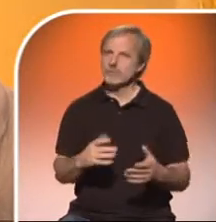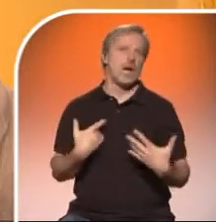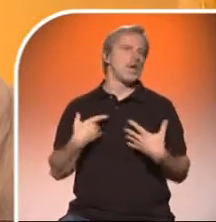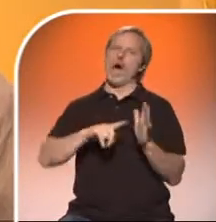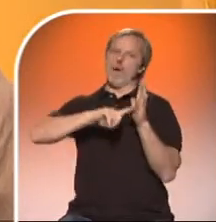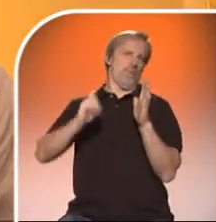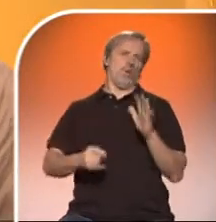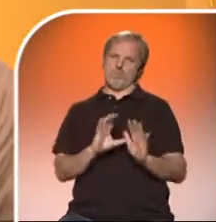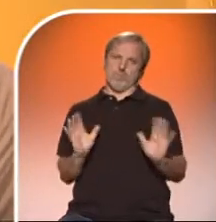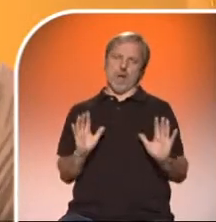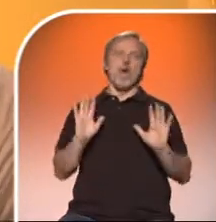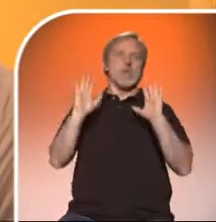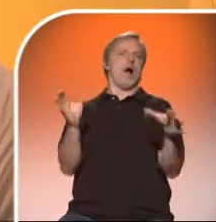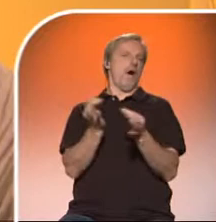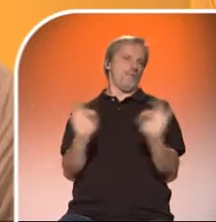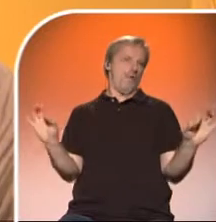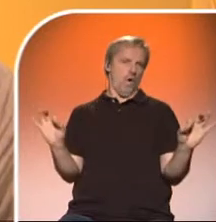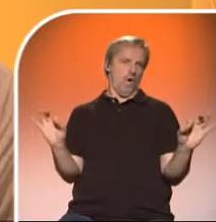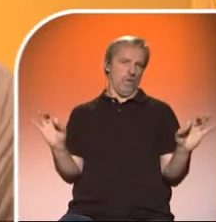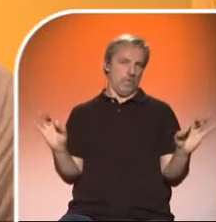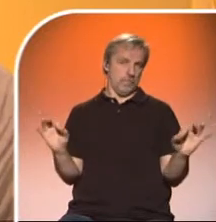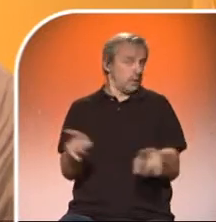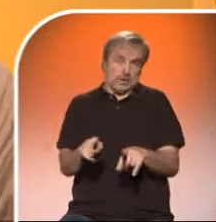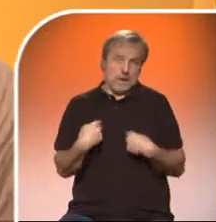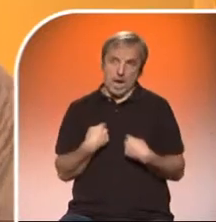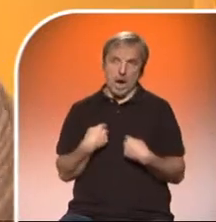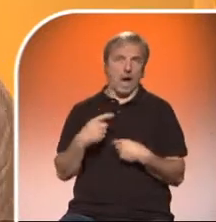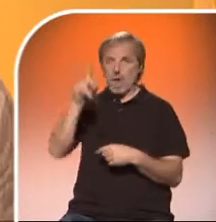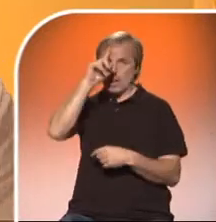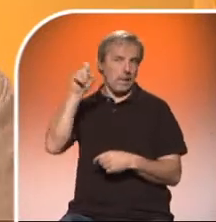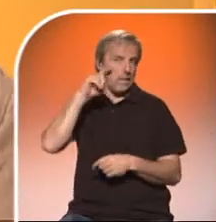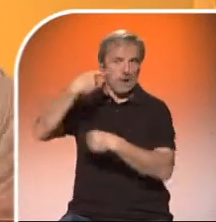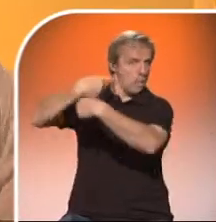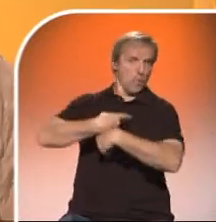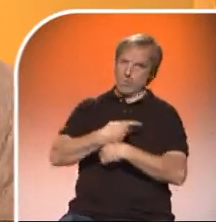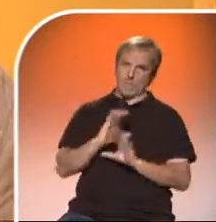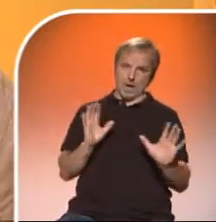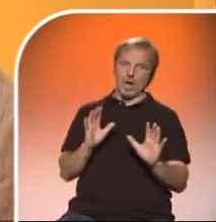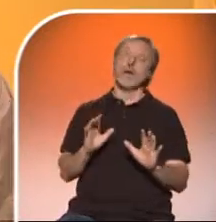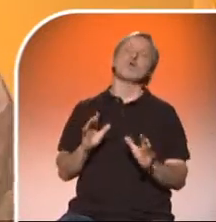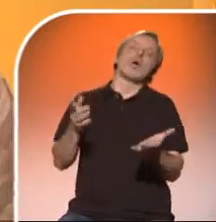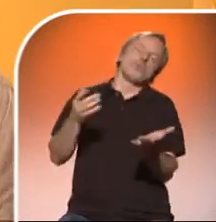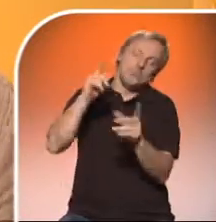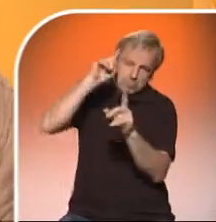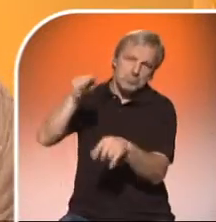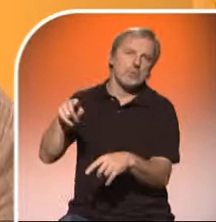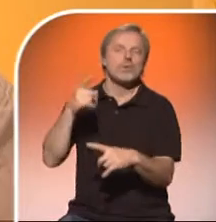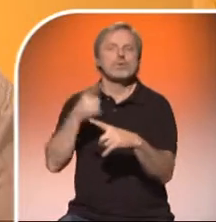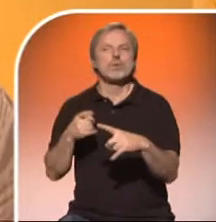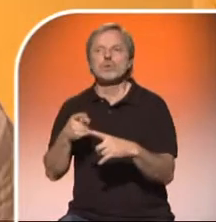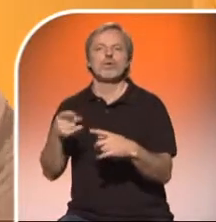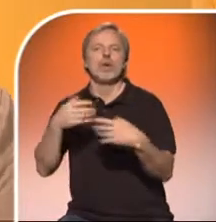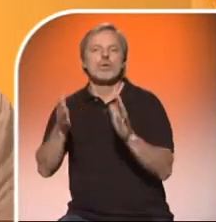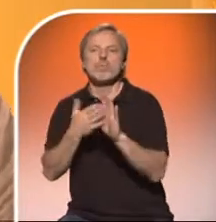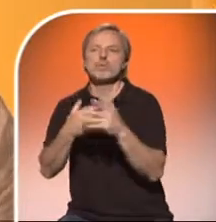a nechával jsem tomu volný průběh, protože tak jsem byl i já vychovávaný. Takže samozřejmě mají chvilku, tak se mě zeptá, hele, můžu si